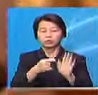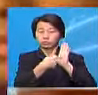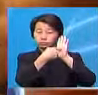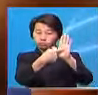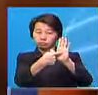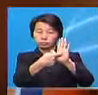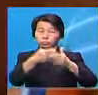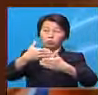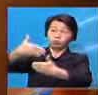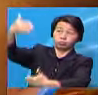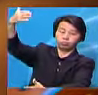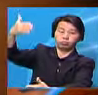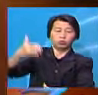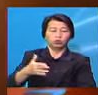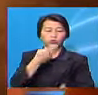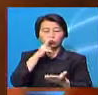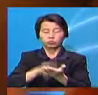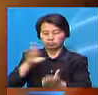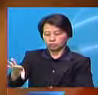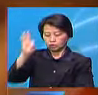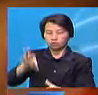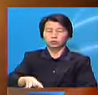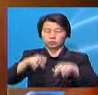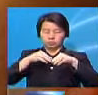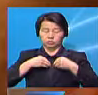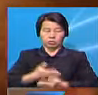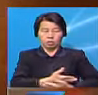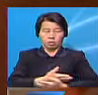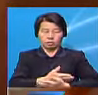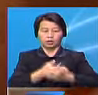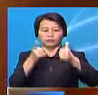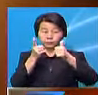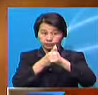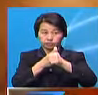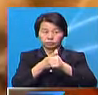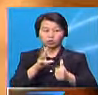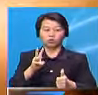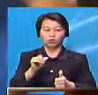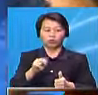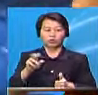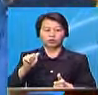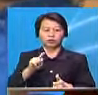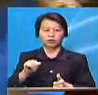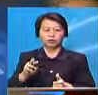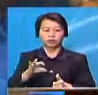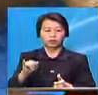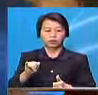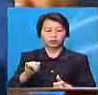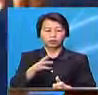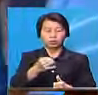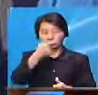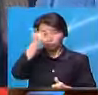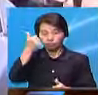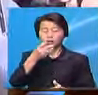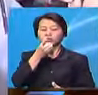di layar skrin. Watikah pelantikan calon diterima anak sulung Datin Mastura, Wan Emir Astaro, Datuk Wan Khairil